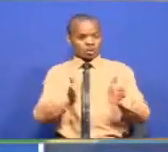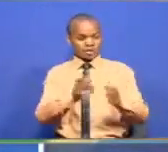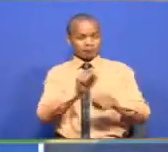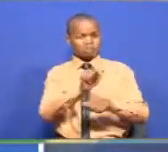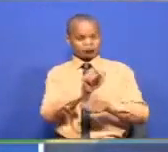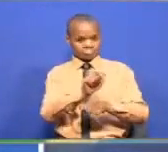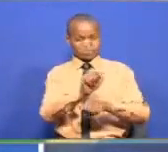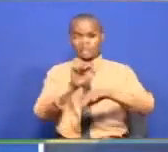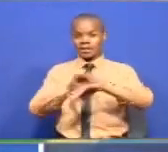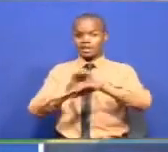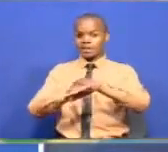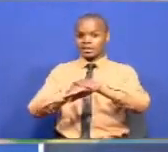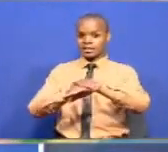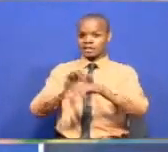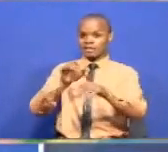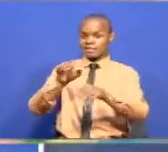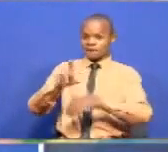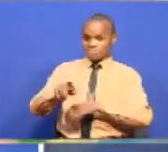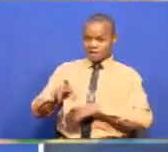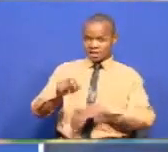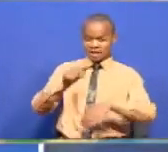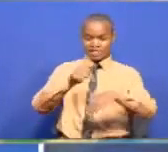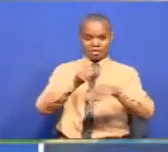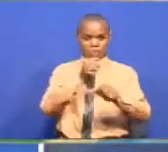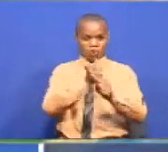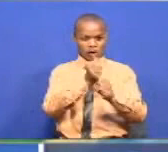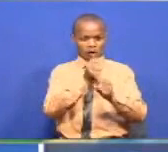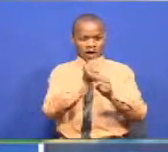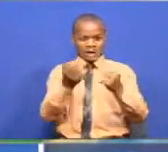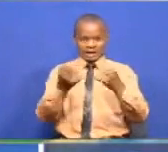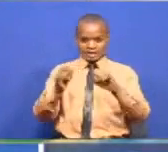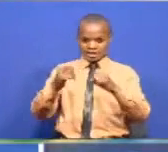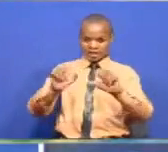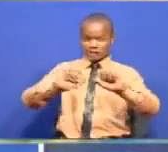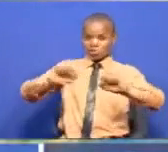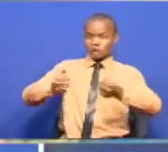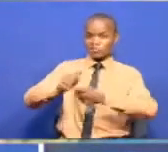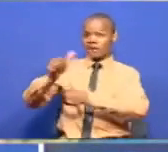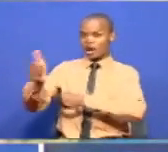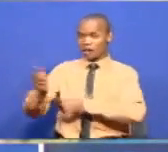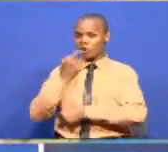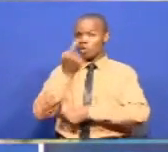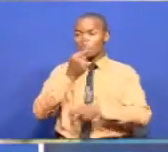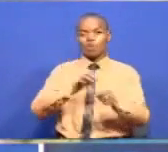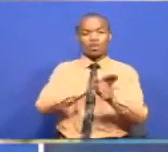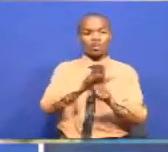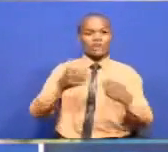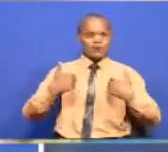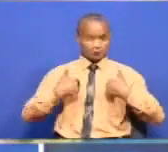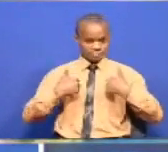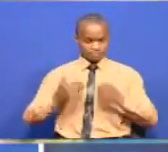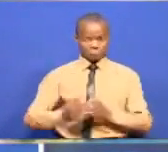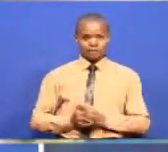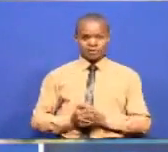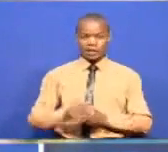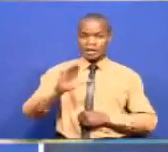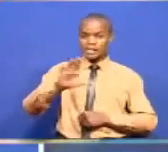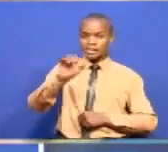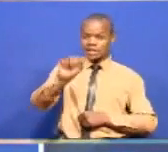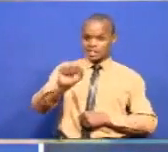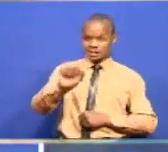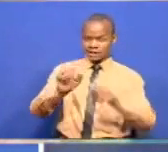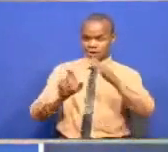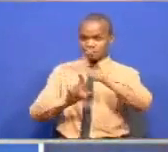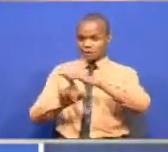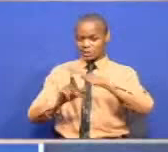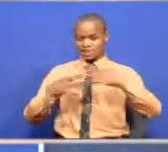working to save lives of others who had contacted the virus. Waziri wa afya Mutahi Kagwe